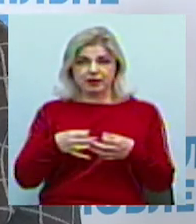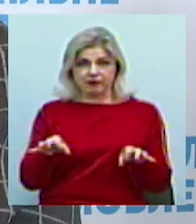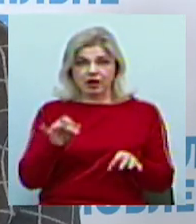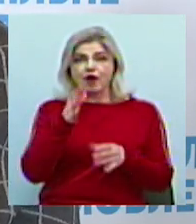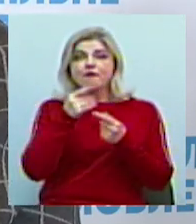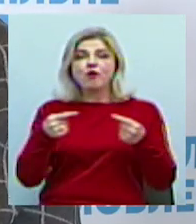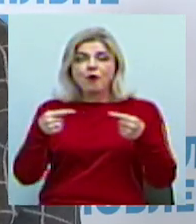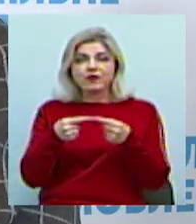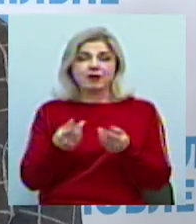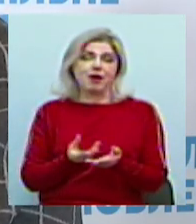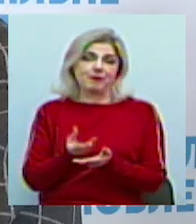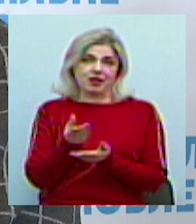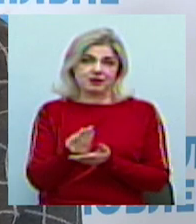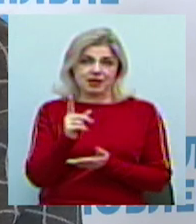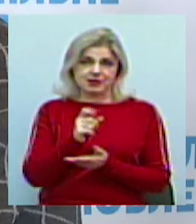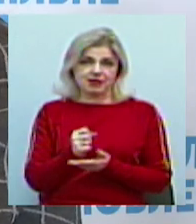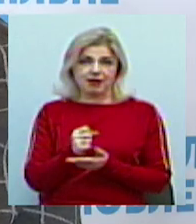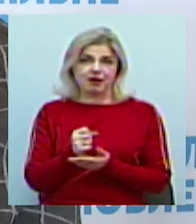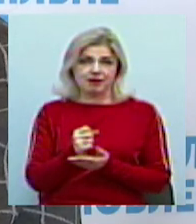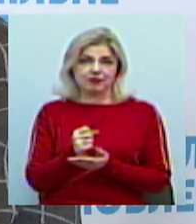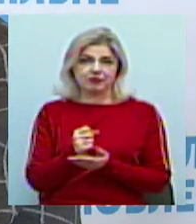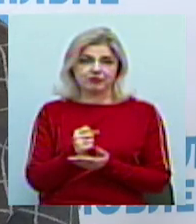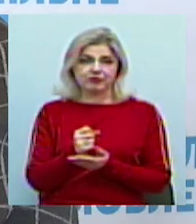сплачувати за отримані